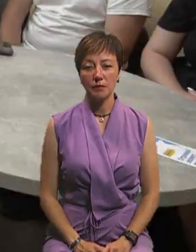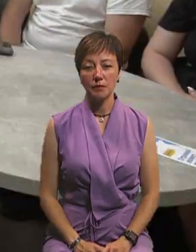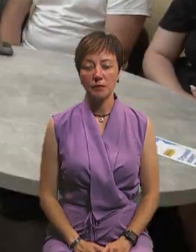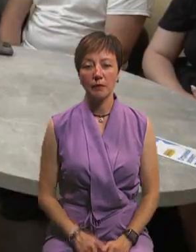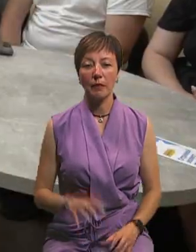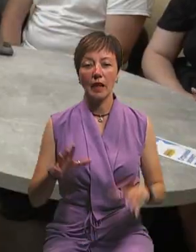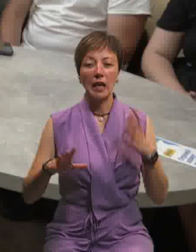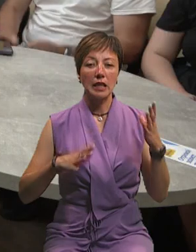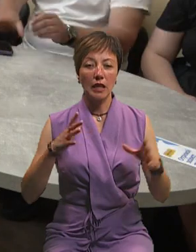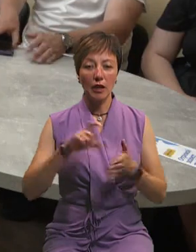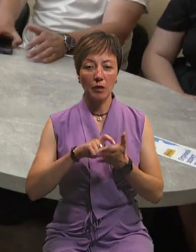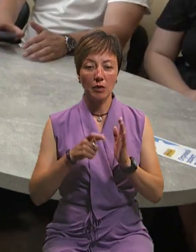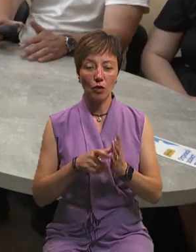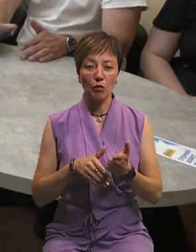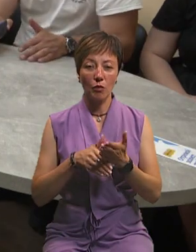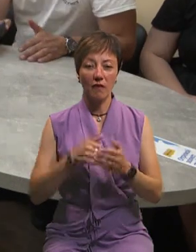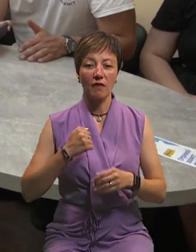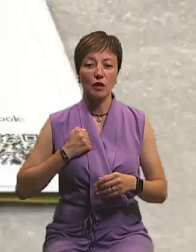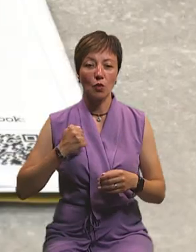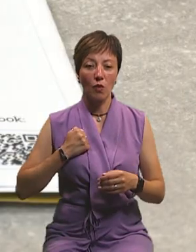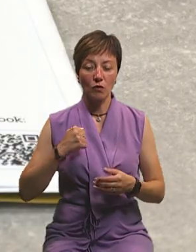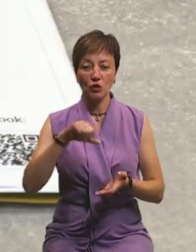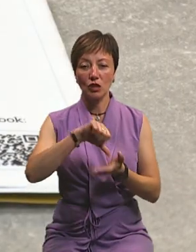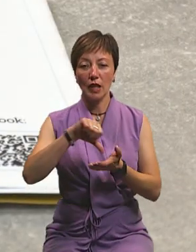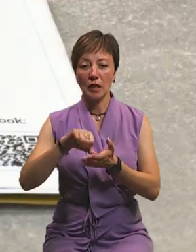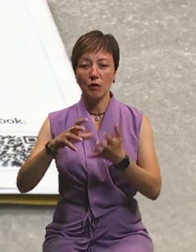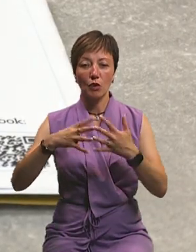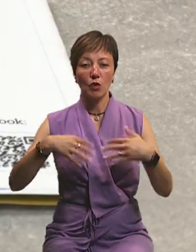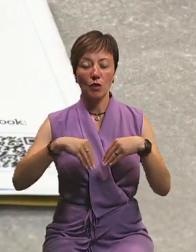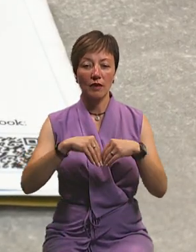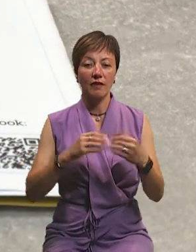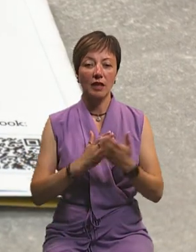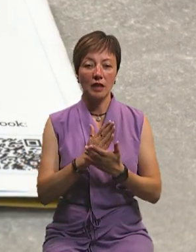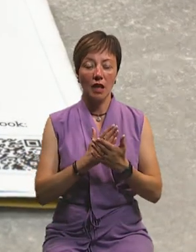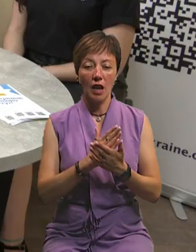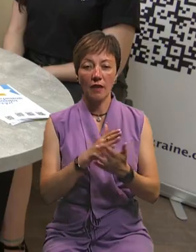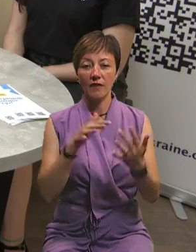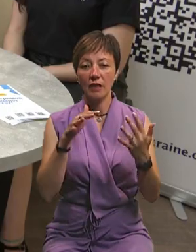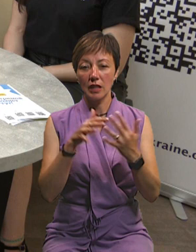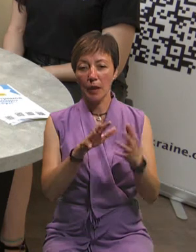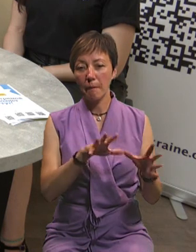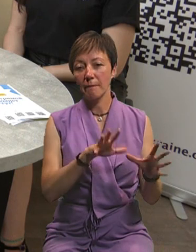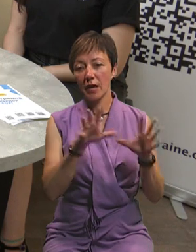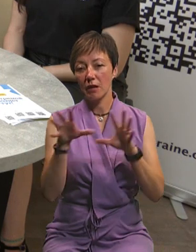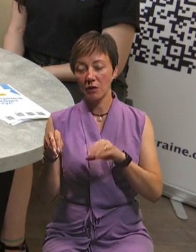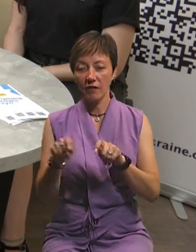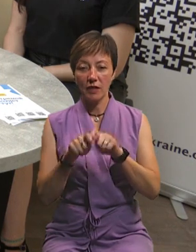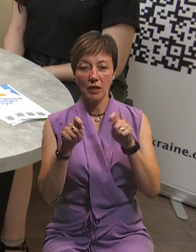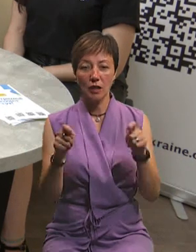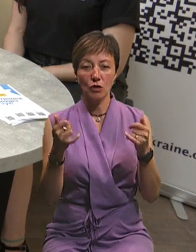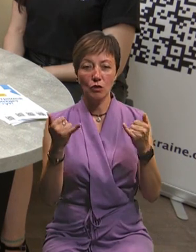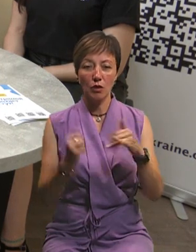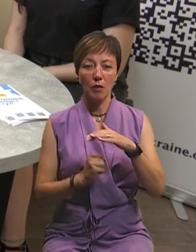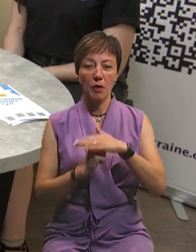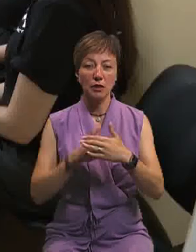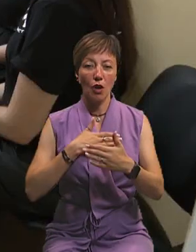тренінгову кімнату для допомоги військовослужбовцям та членам їх родин ветеранам війни та внутрішньопереміщеним особам відкрили сьогодні на базі